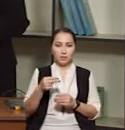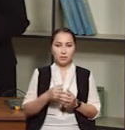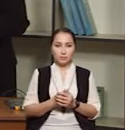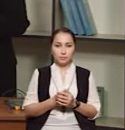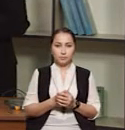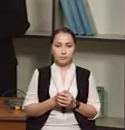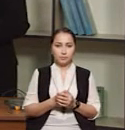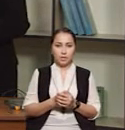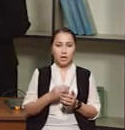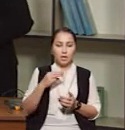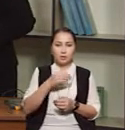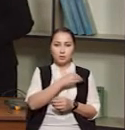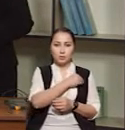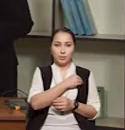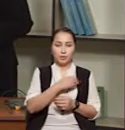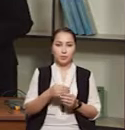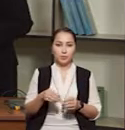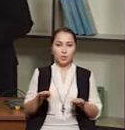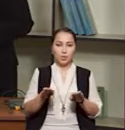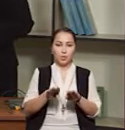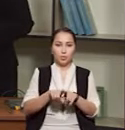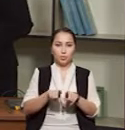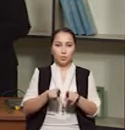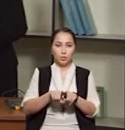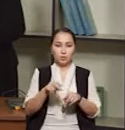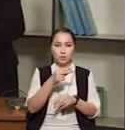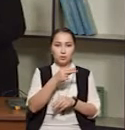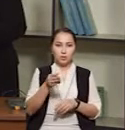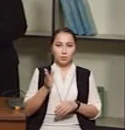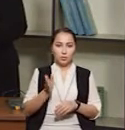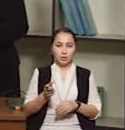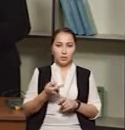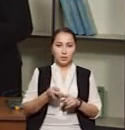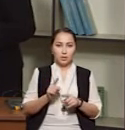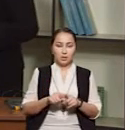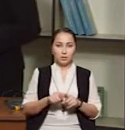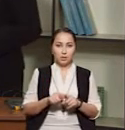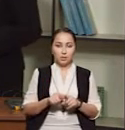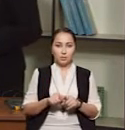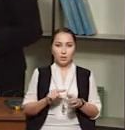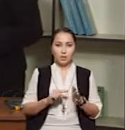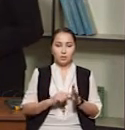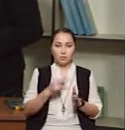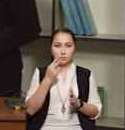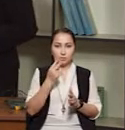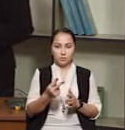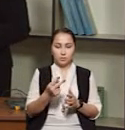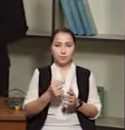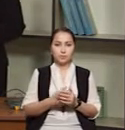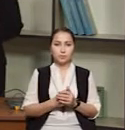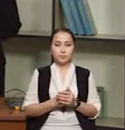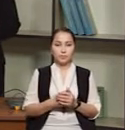bo'ladi. Ham temperaturalari ham o'zaro teng bo'lar ekan. Mana shu nuqtai